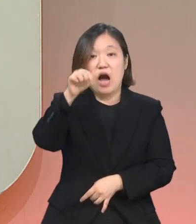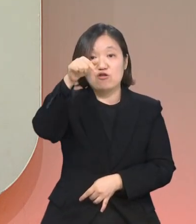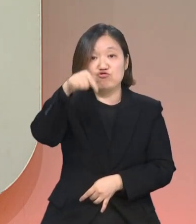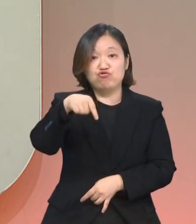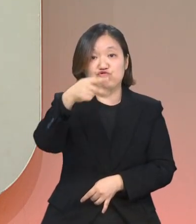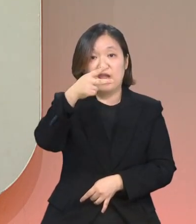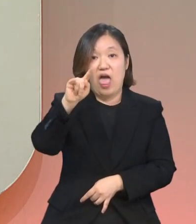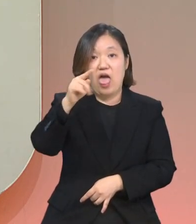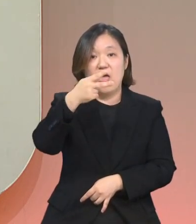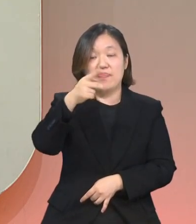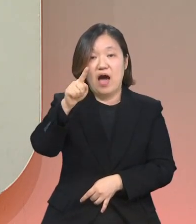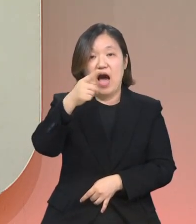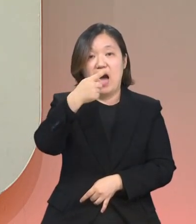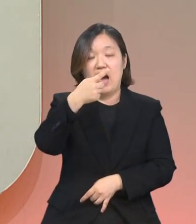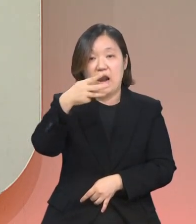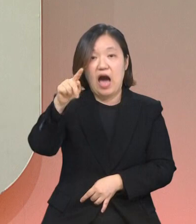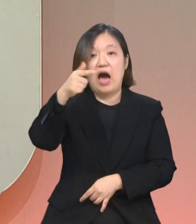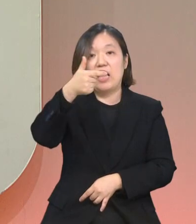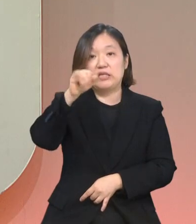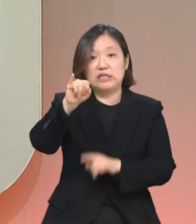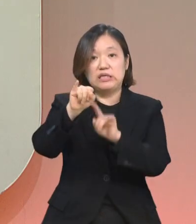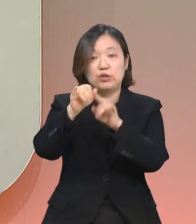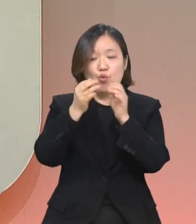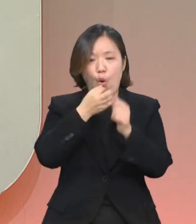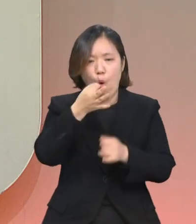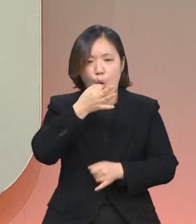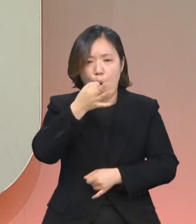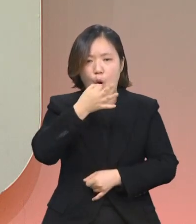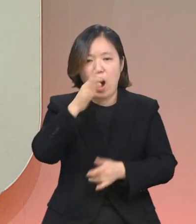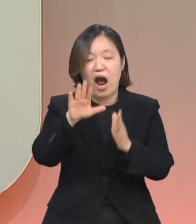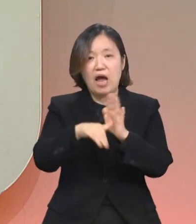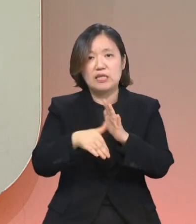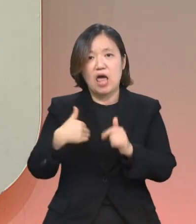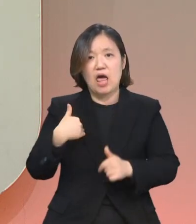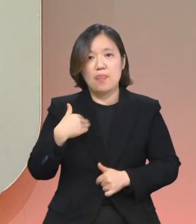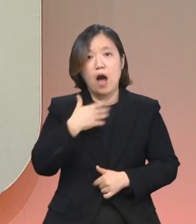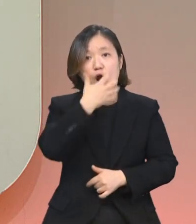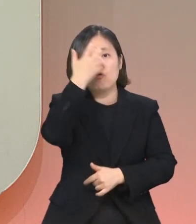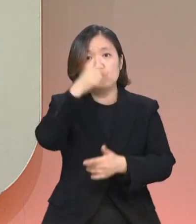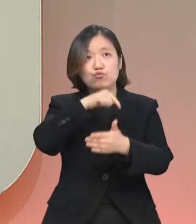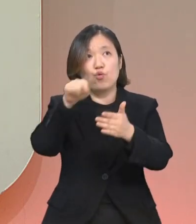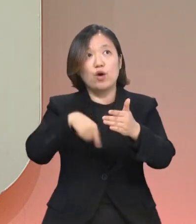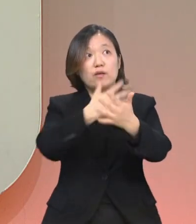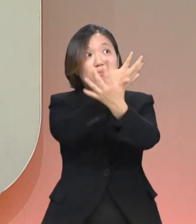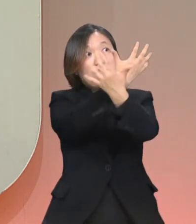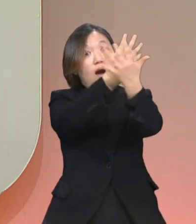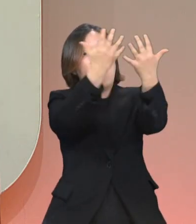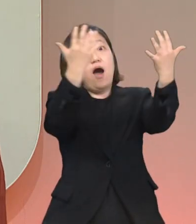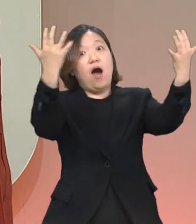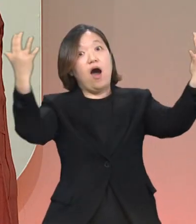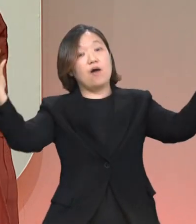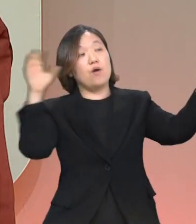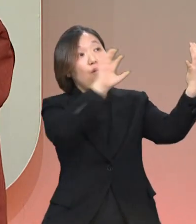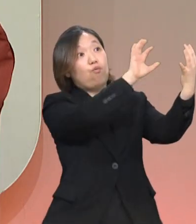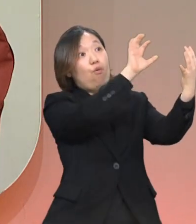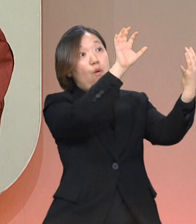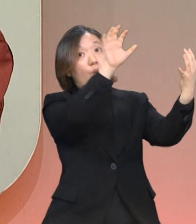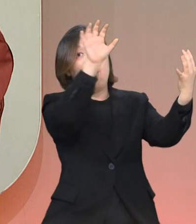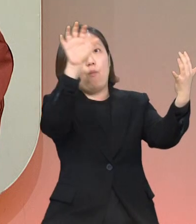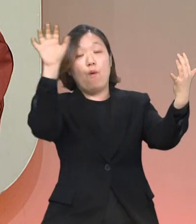열심히 독송하다가 눈앞에서 환한 광명으로 신묘장구대다라니 글씨가 펼쳐지는 꿈을 꾸고 나서